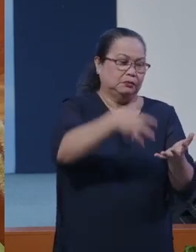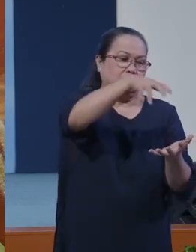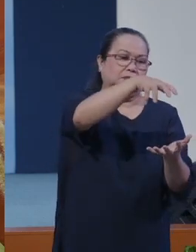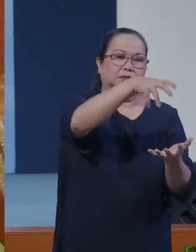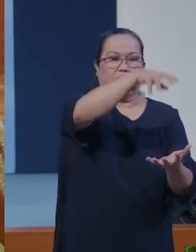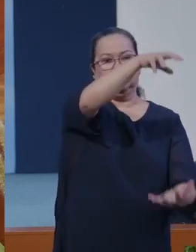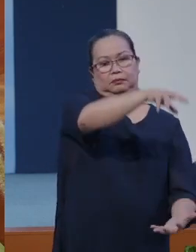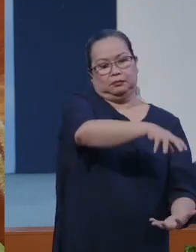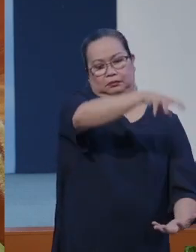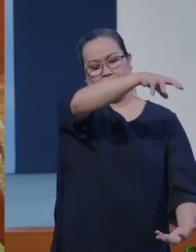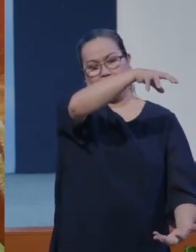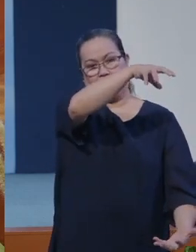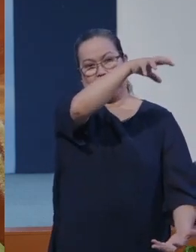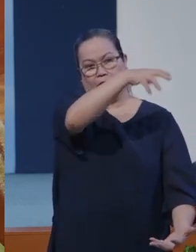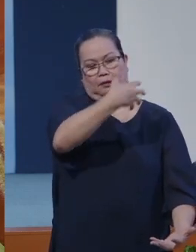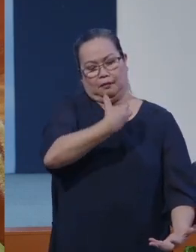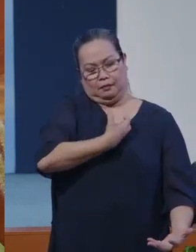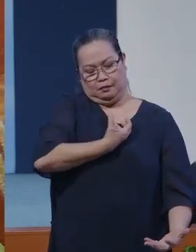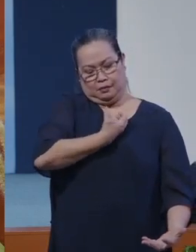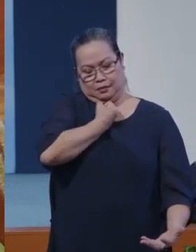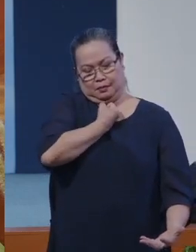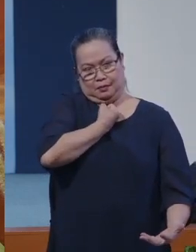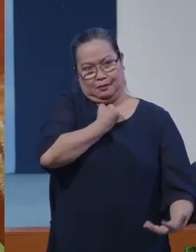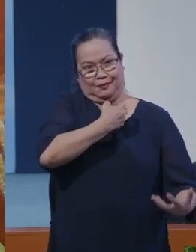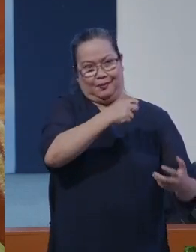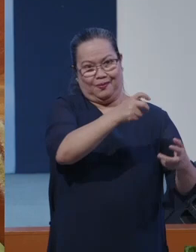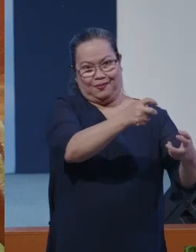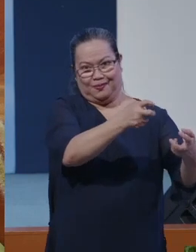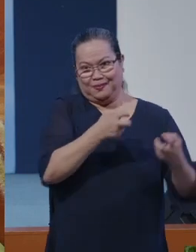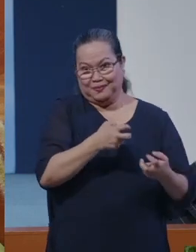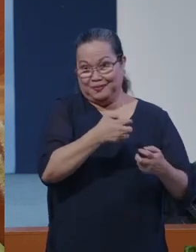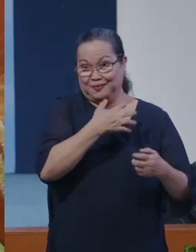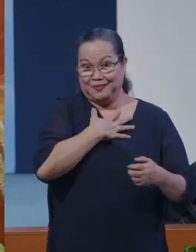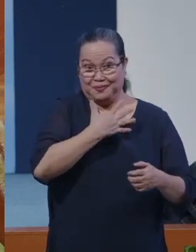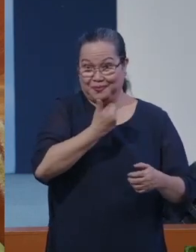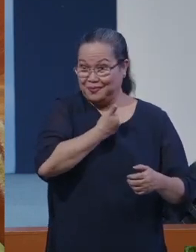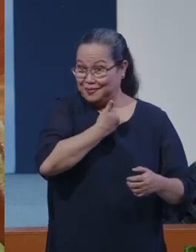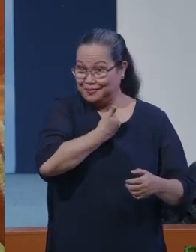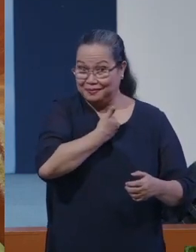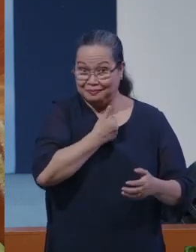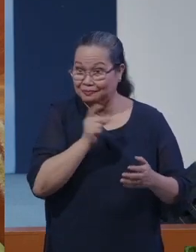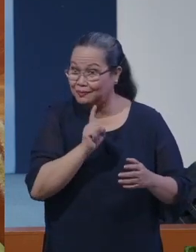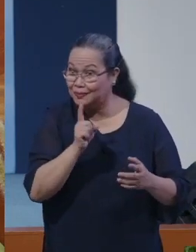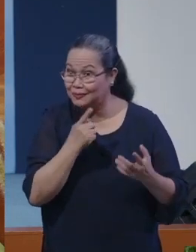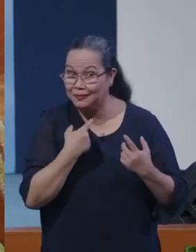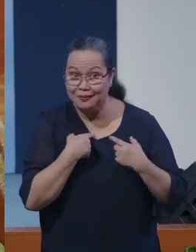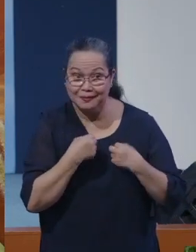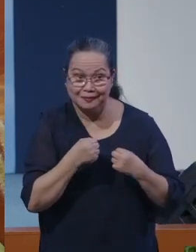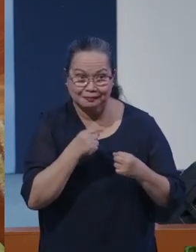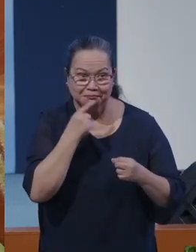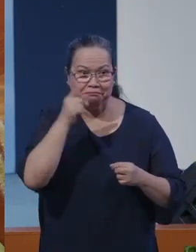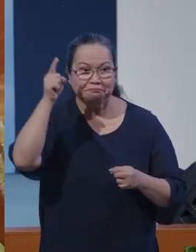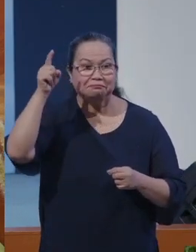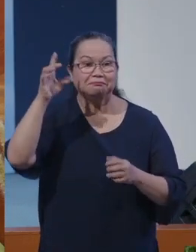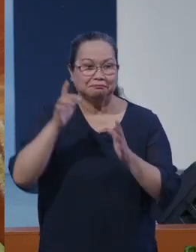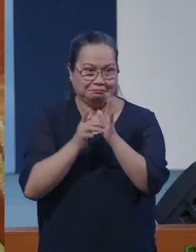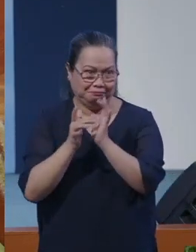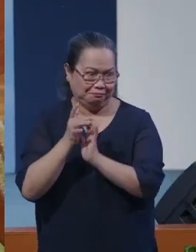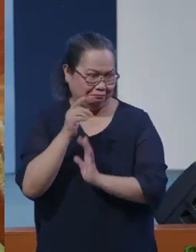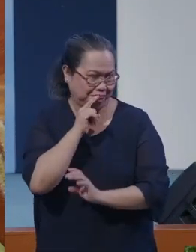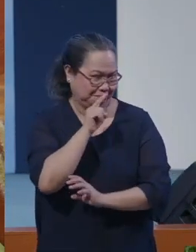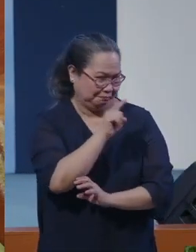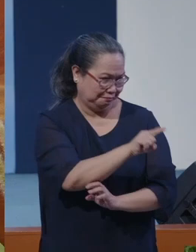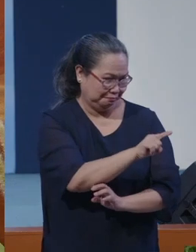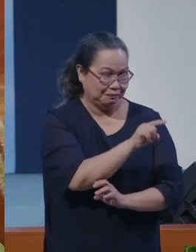kayamanan para sa sarili nilang kagustuhan. Yun po ang ina-address ng ating Panginoon, yung